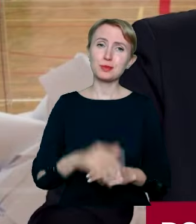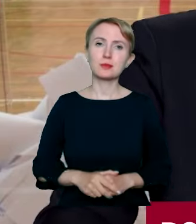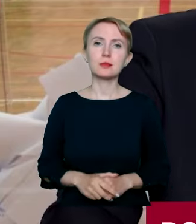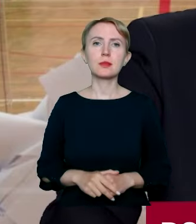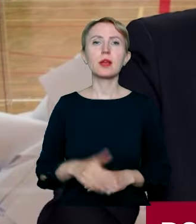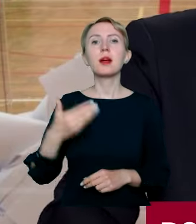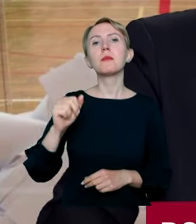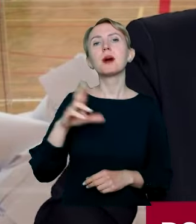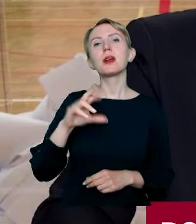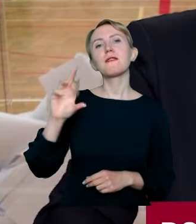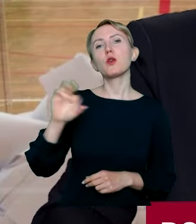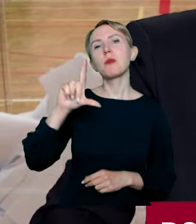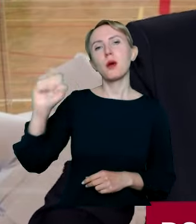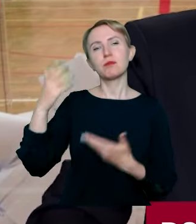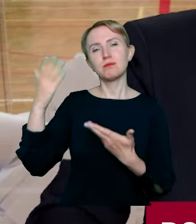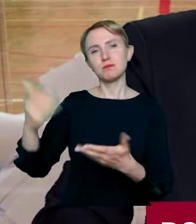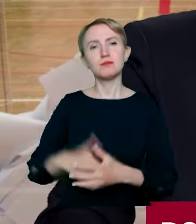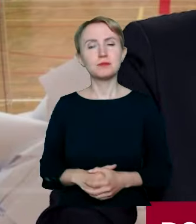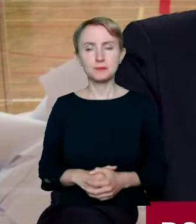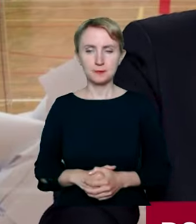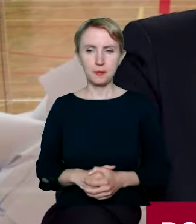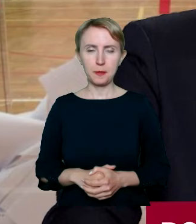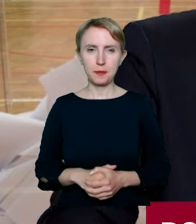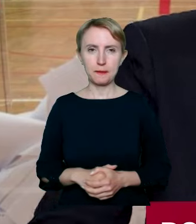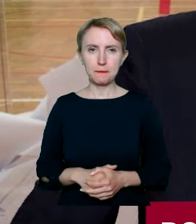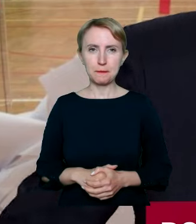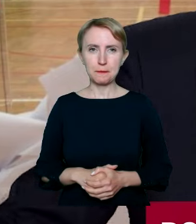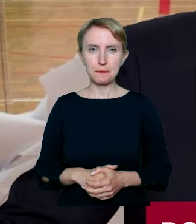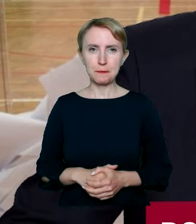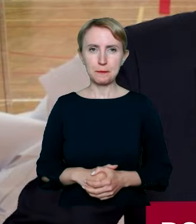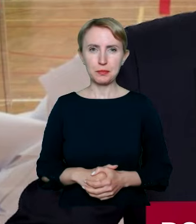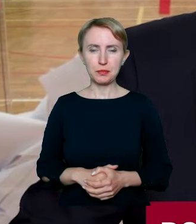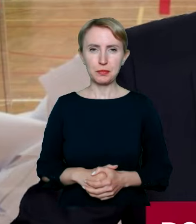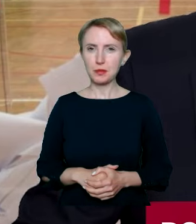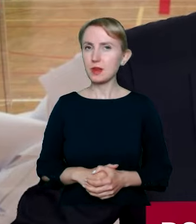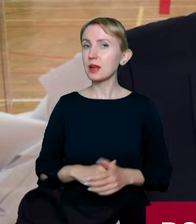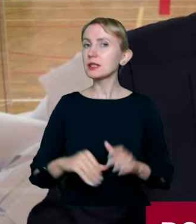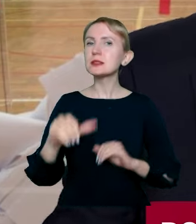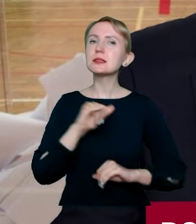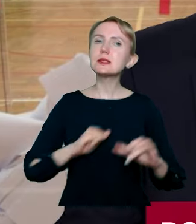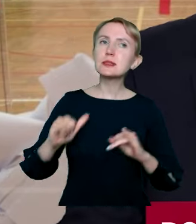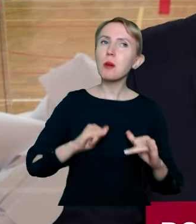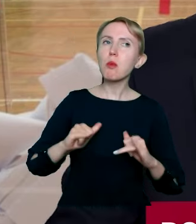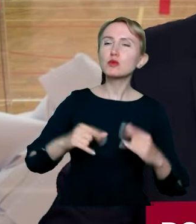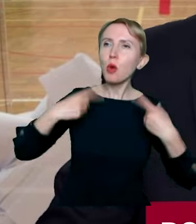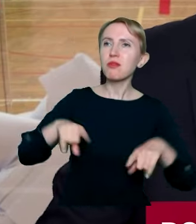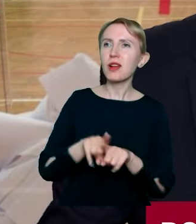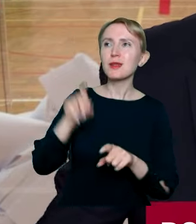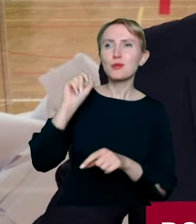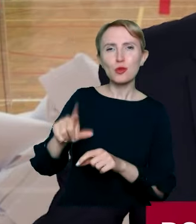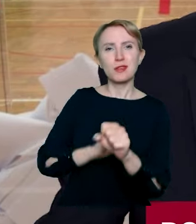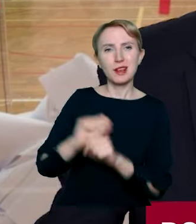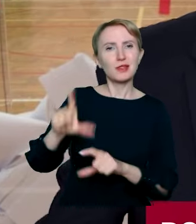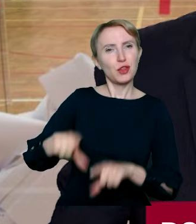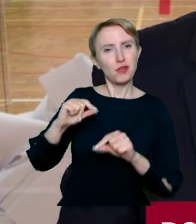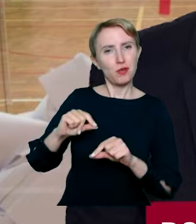Marka Forneli zacznijmy, czy w ogóle ile było samorządności i obywatelskiej inicjatywy w tych wyborach, a